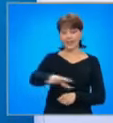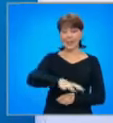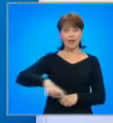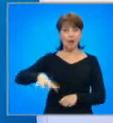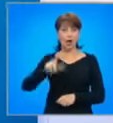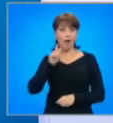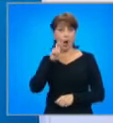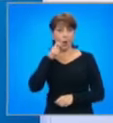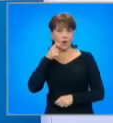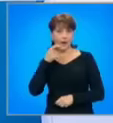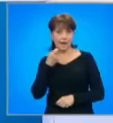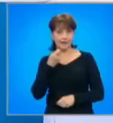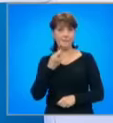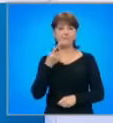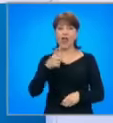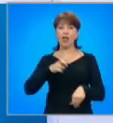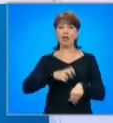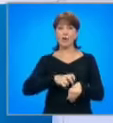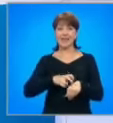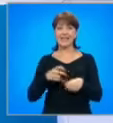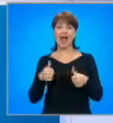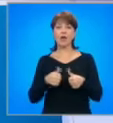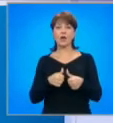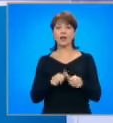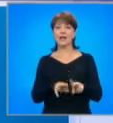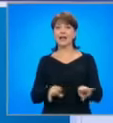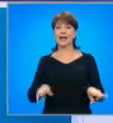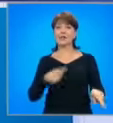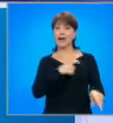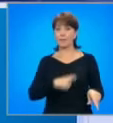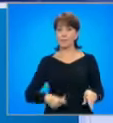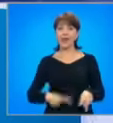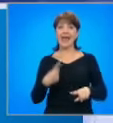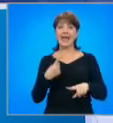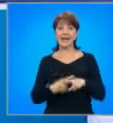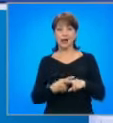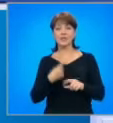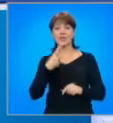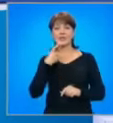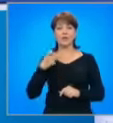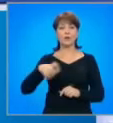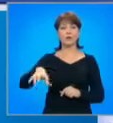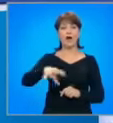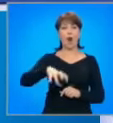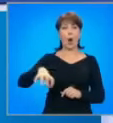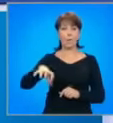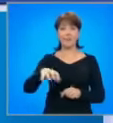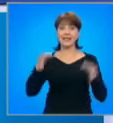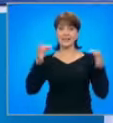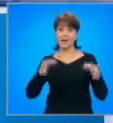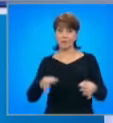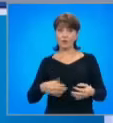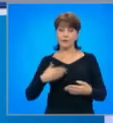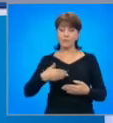Украина. Самопровъзгласилите се Донецка и Луганска народни републики, както и Херсонска и Запорожка област. Церемонията